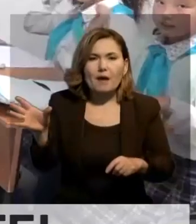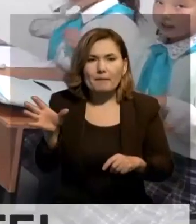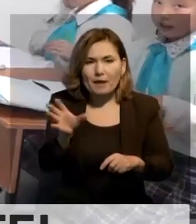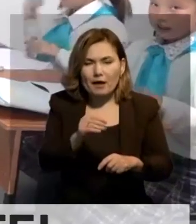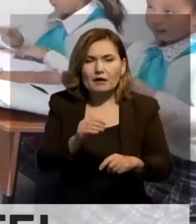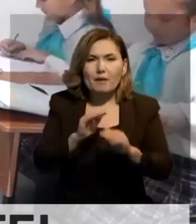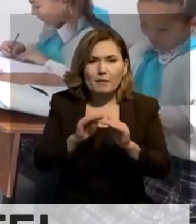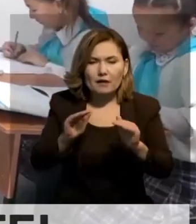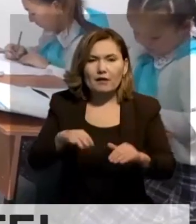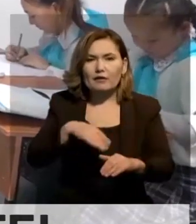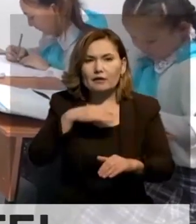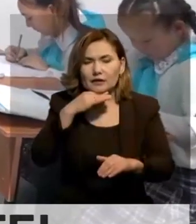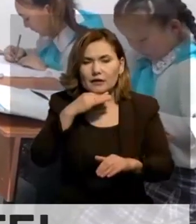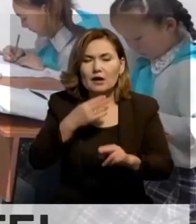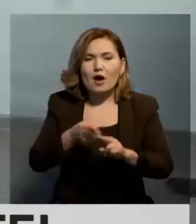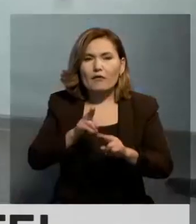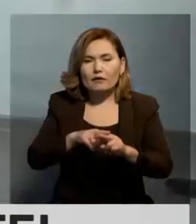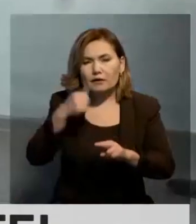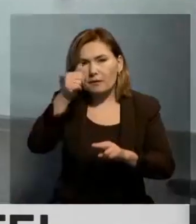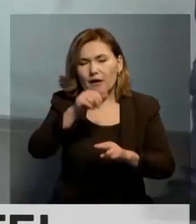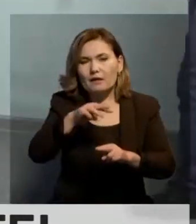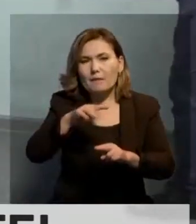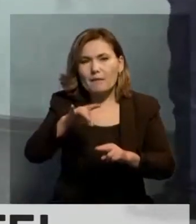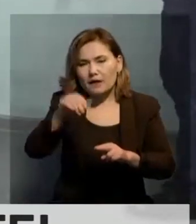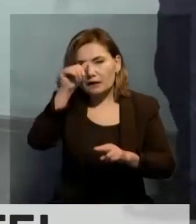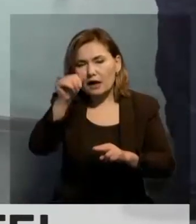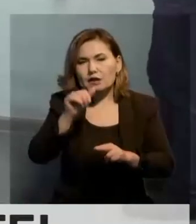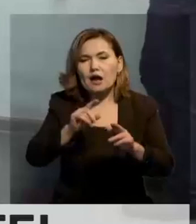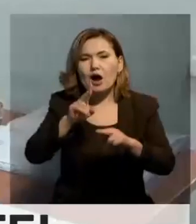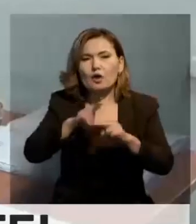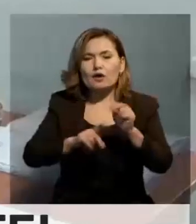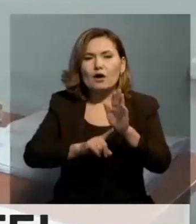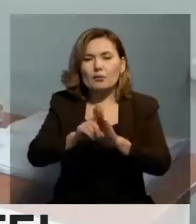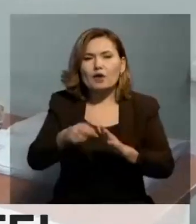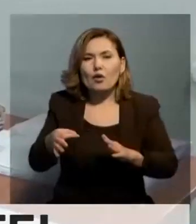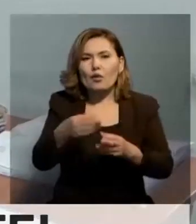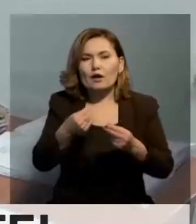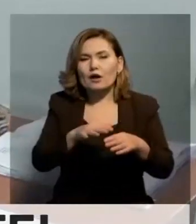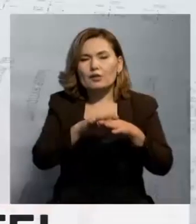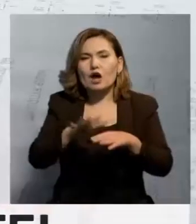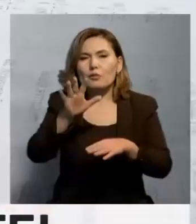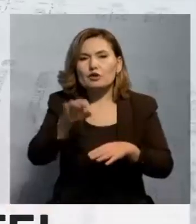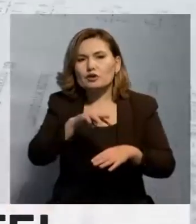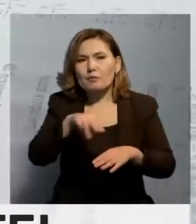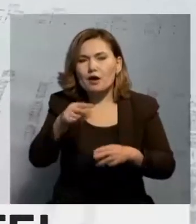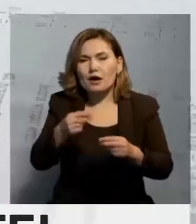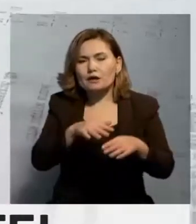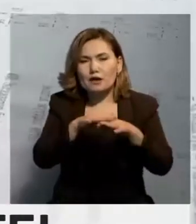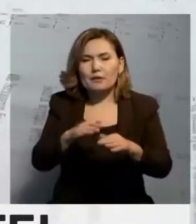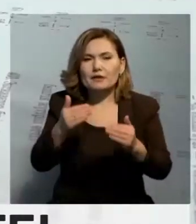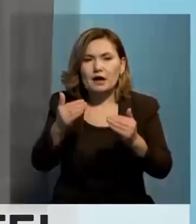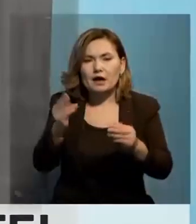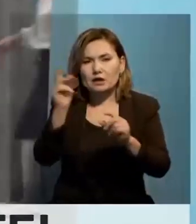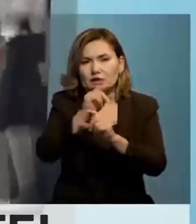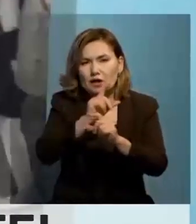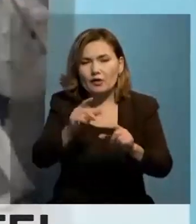сияды. Мектептің құрылысы биыл наурыз айында басталған. Білім санын тұрғызуға облыстық бюджеттен 500 миллион теңге бөлінген. Қазір